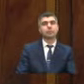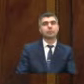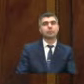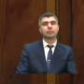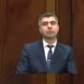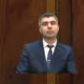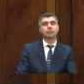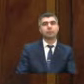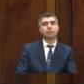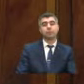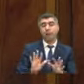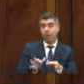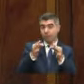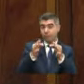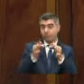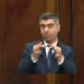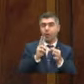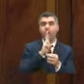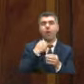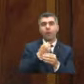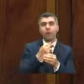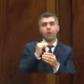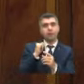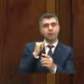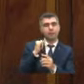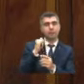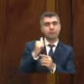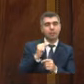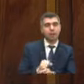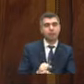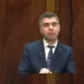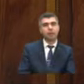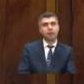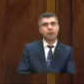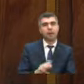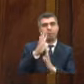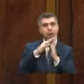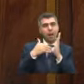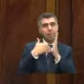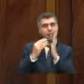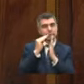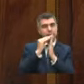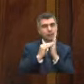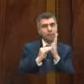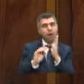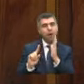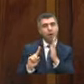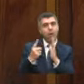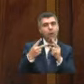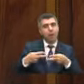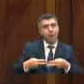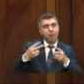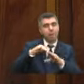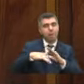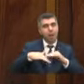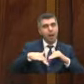وبالتالي فإن الحكومة ستواصل تنفيذ برنامجها كما قدمته أمام البرلمان وعلى أساسه